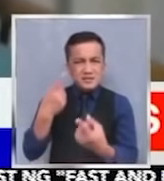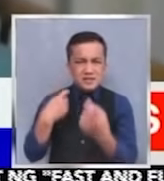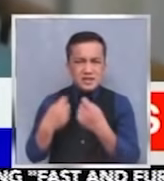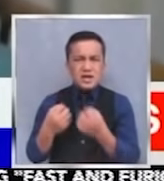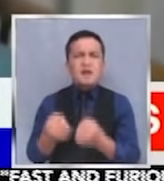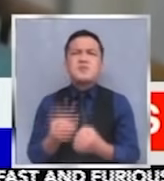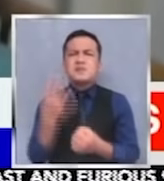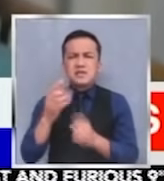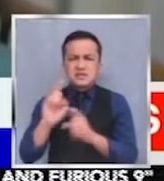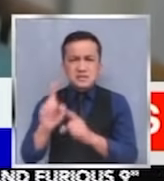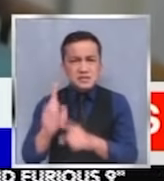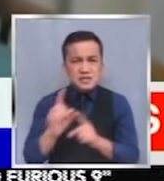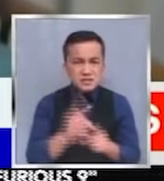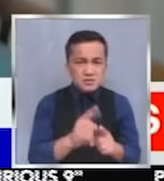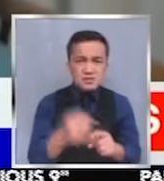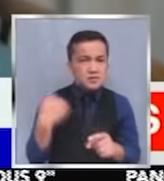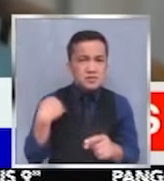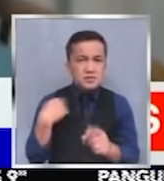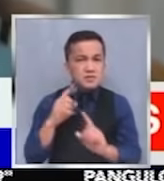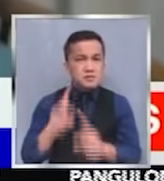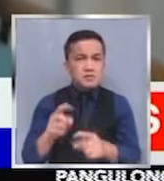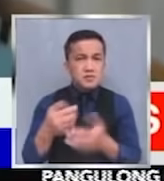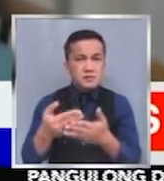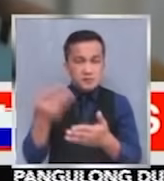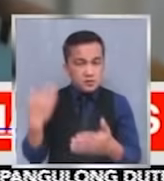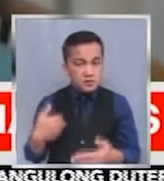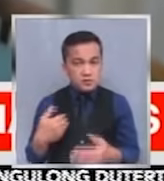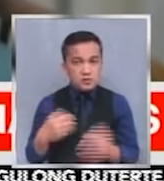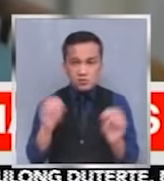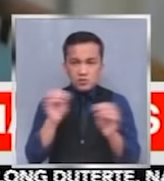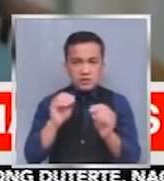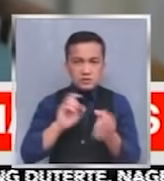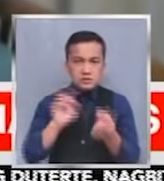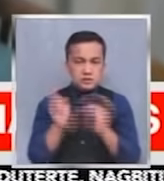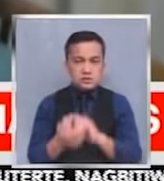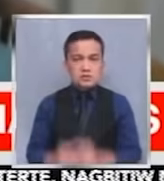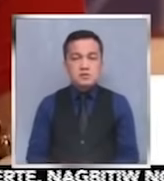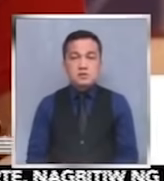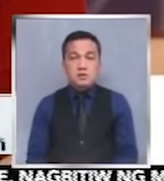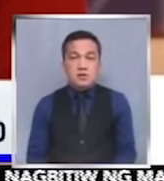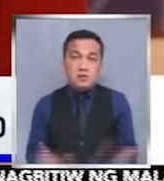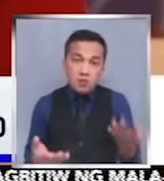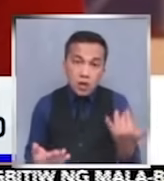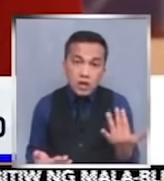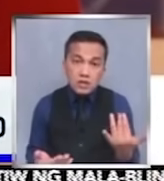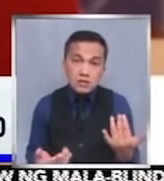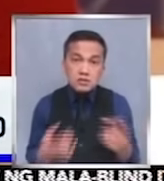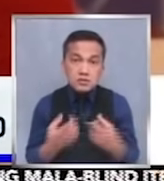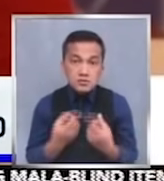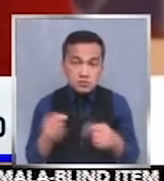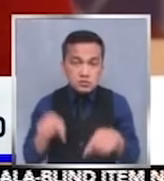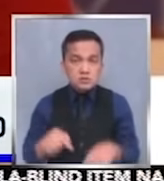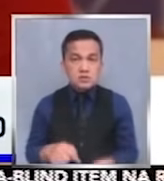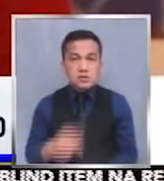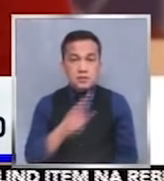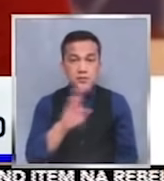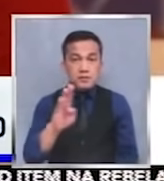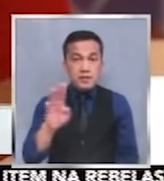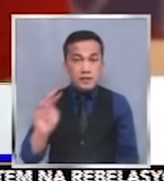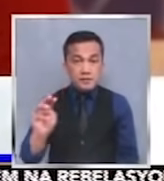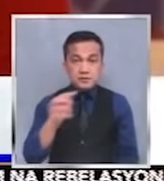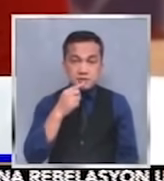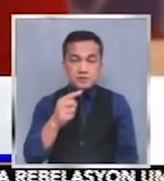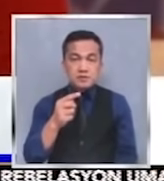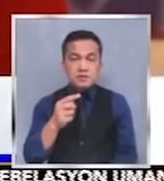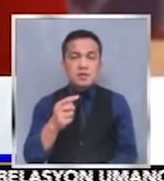give that have not been given before? Nothing's going to change. So why are we doing this? Sinabi rin ni Marcos na payag siya ipakita ang